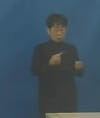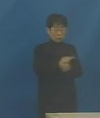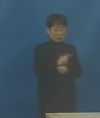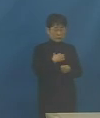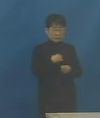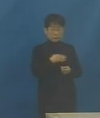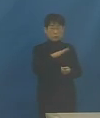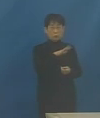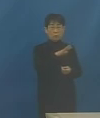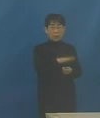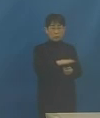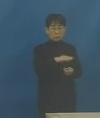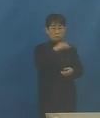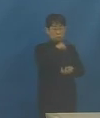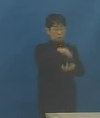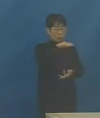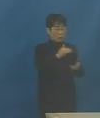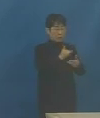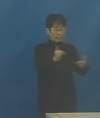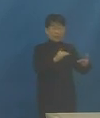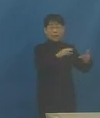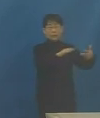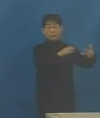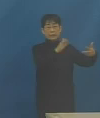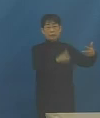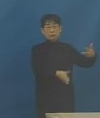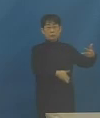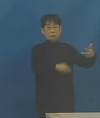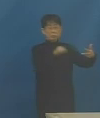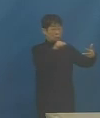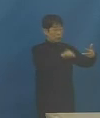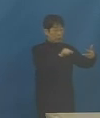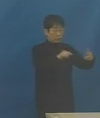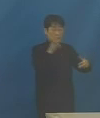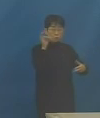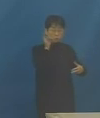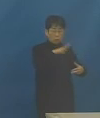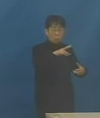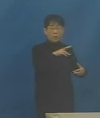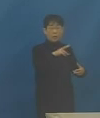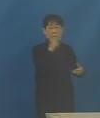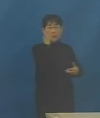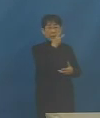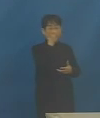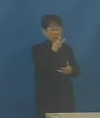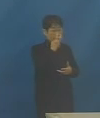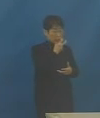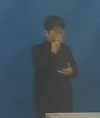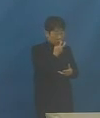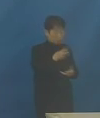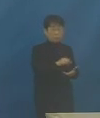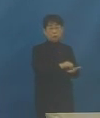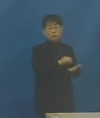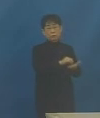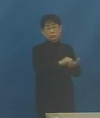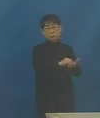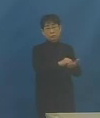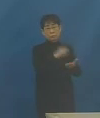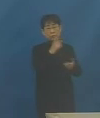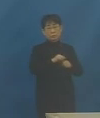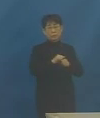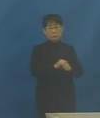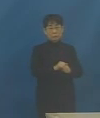機動的に無料で喧騒を実施するということをやっていくこれによりましてリスクのあの